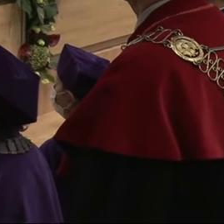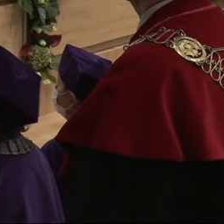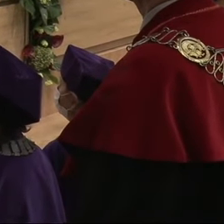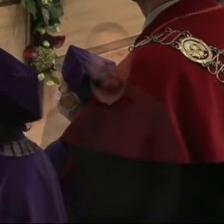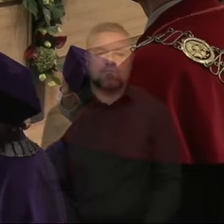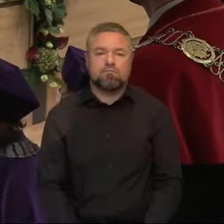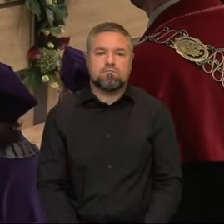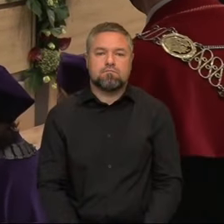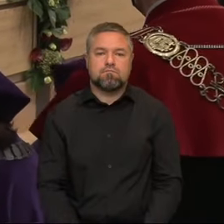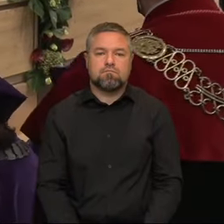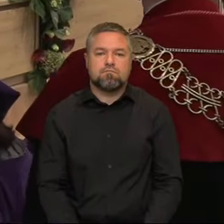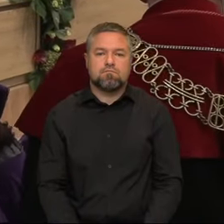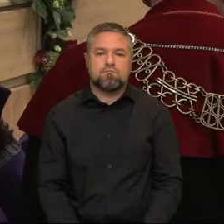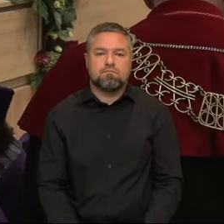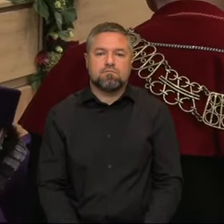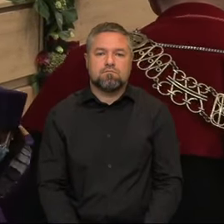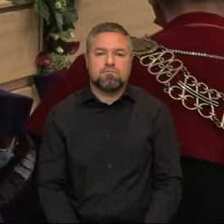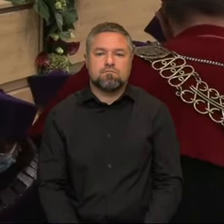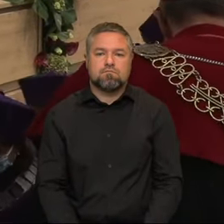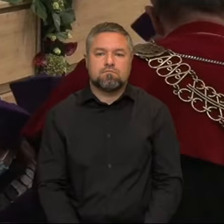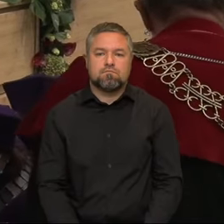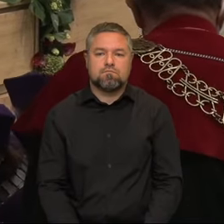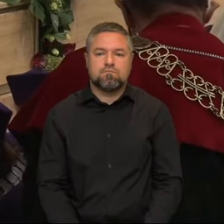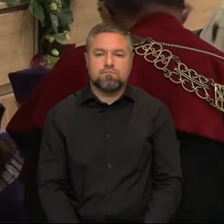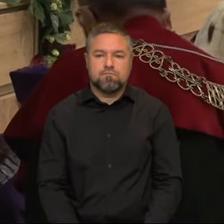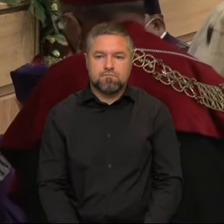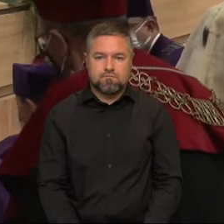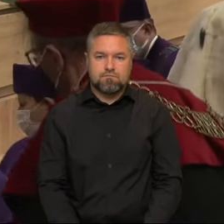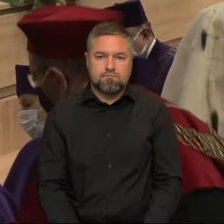Dziękuję, proszę o zajęcie miejsc.